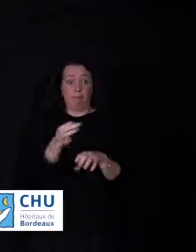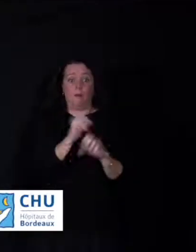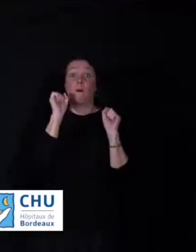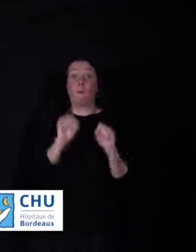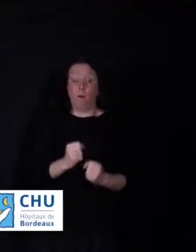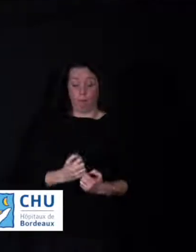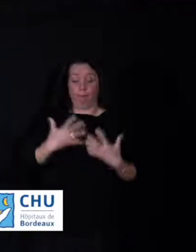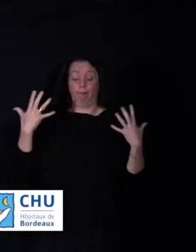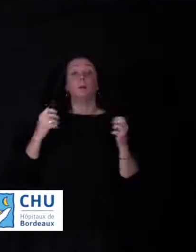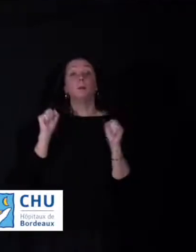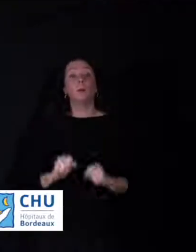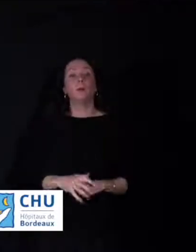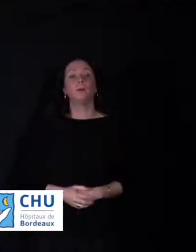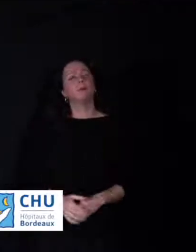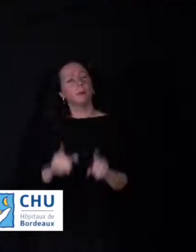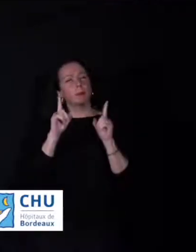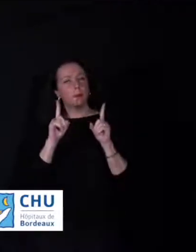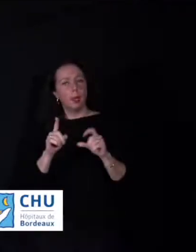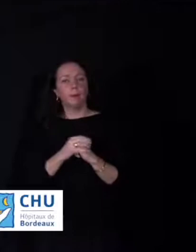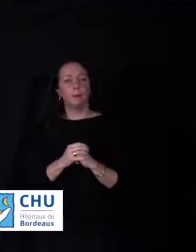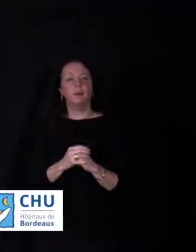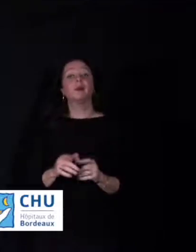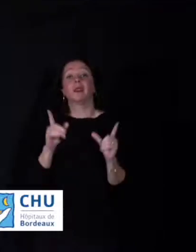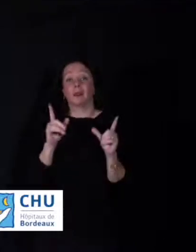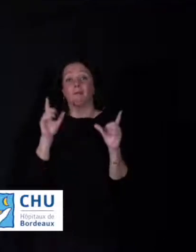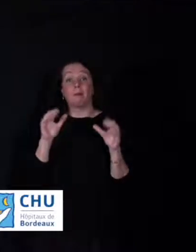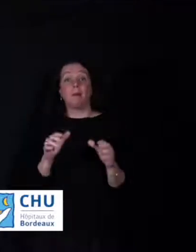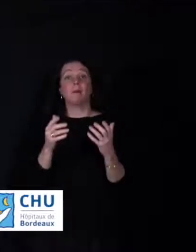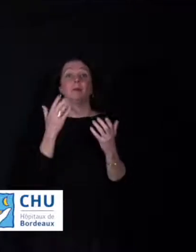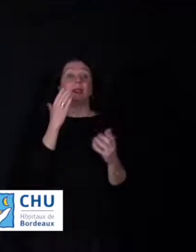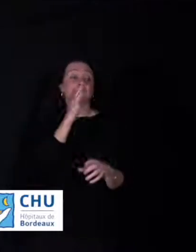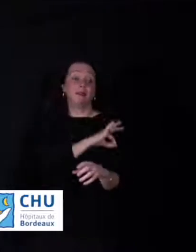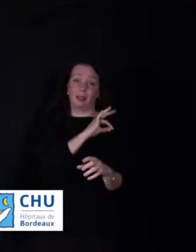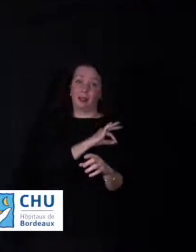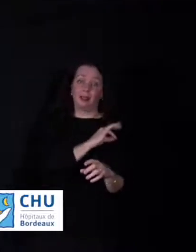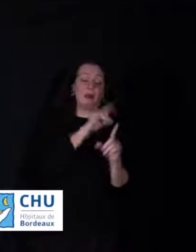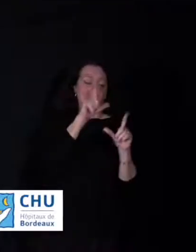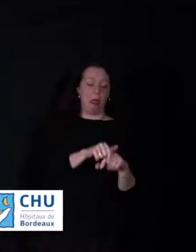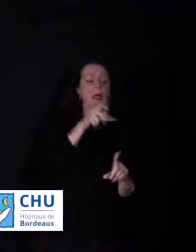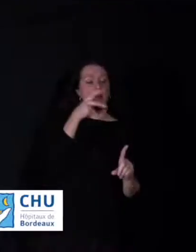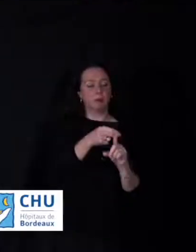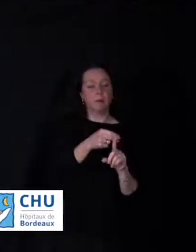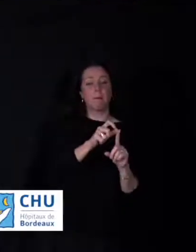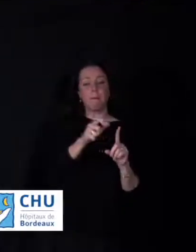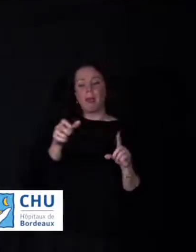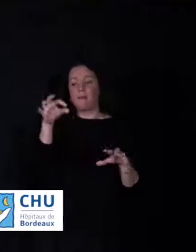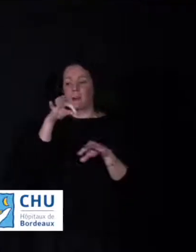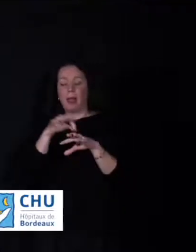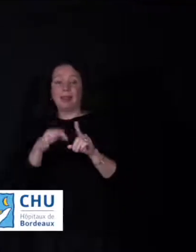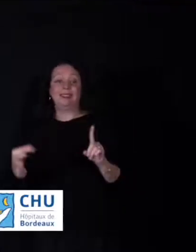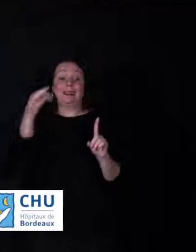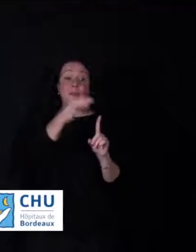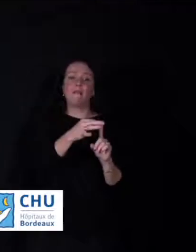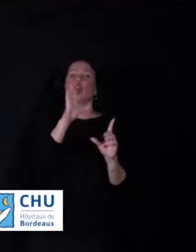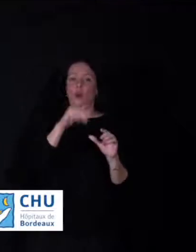plus souvent, les effets de la maladie après avoir été vacciné sont quand même moindres que lorsqu'on